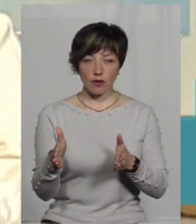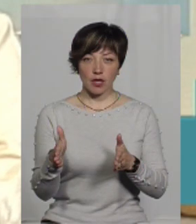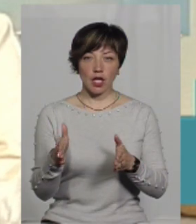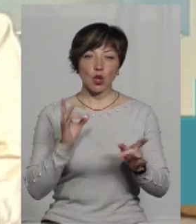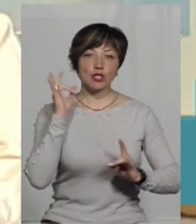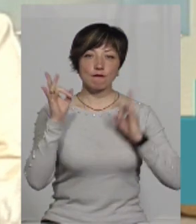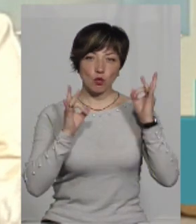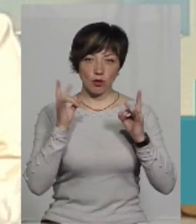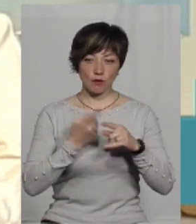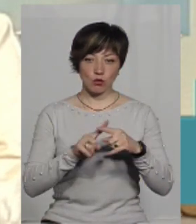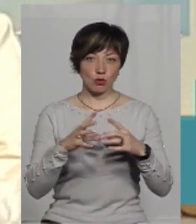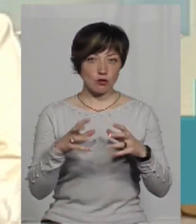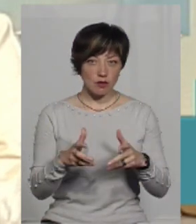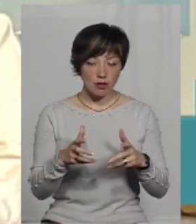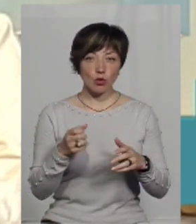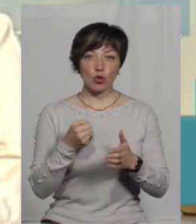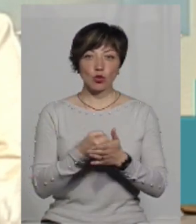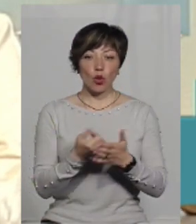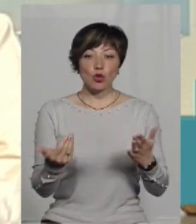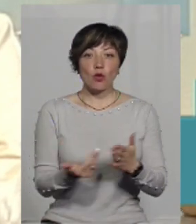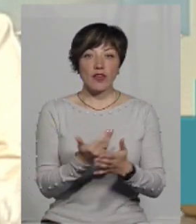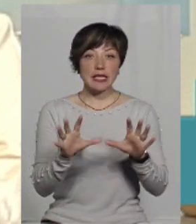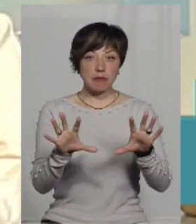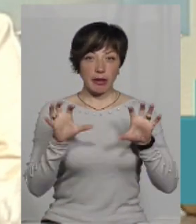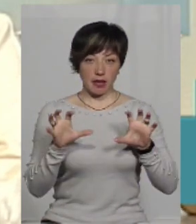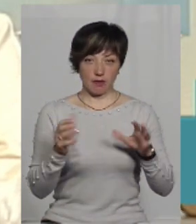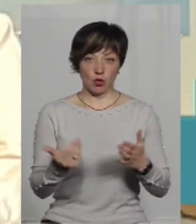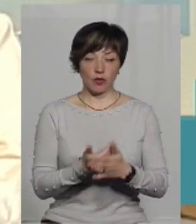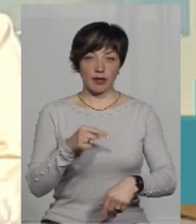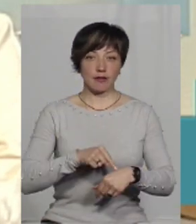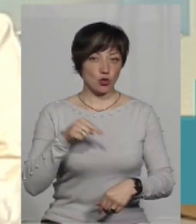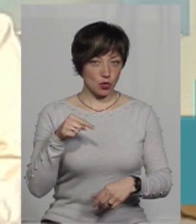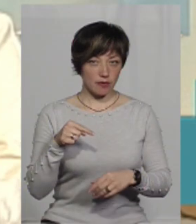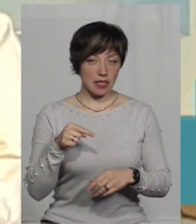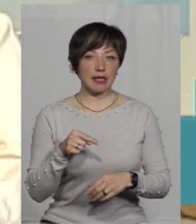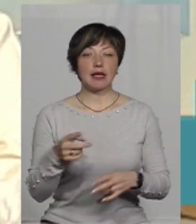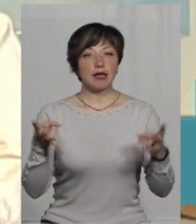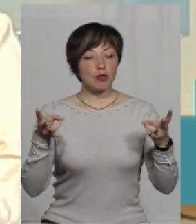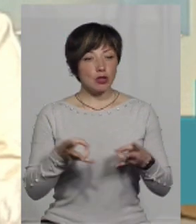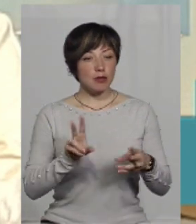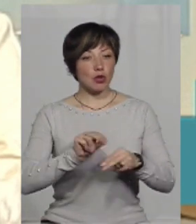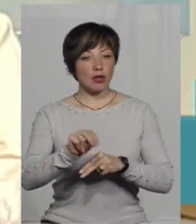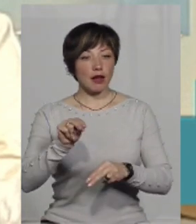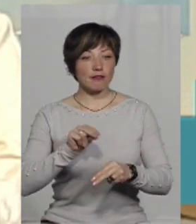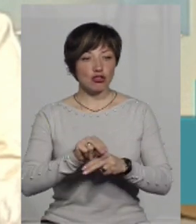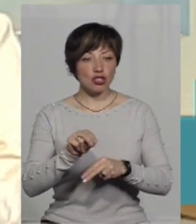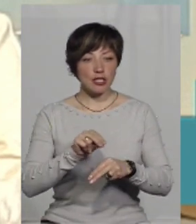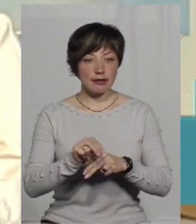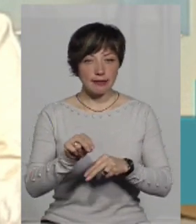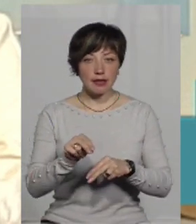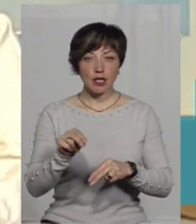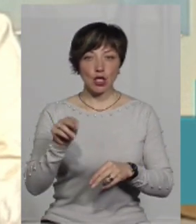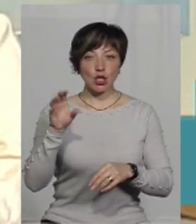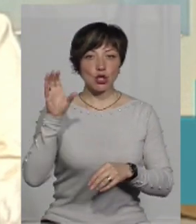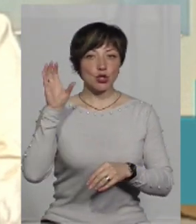до звуків, до цього світу, до нових сприйняттів, до нових відчуттів. Його потрібно навчити,